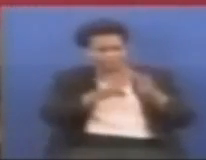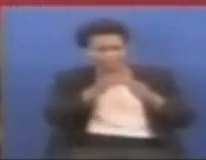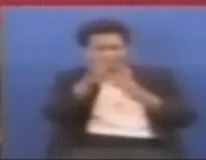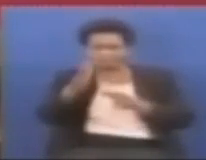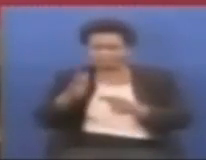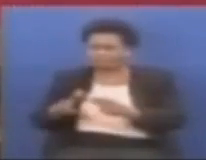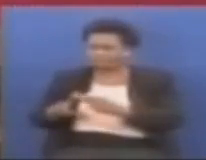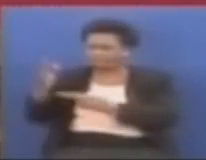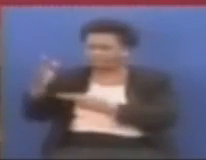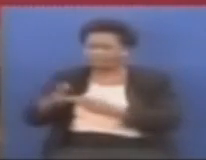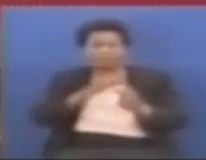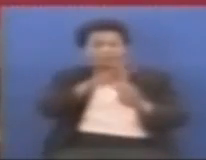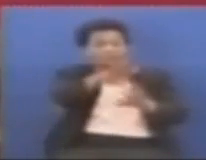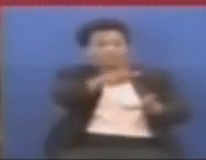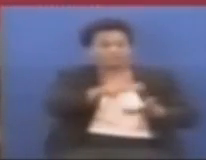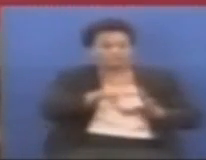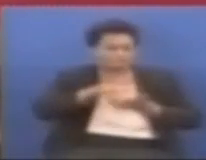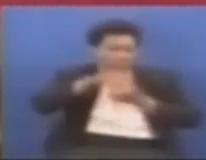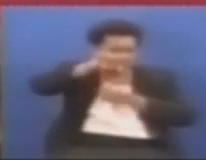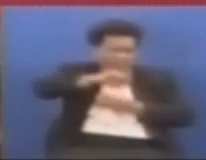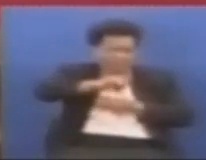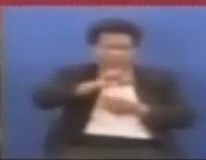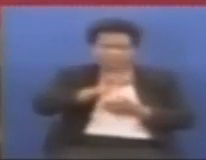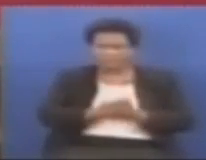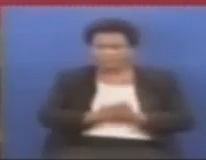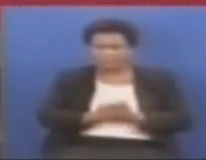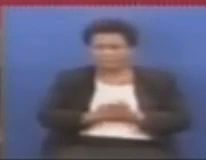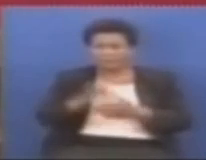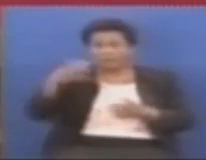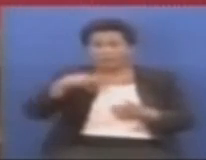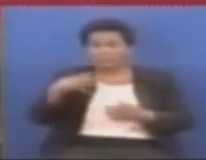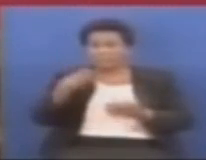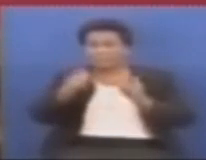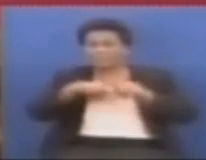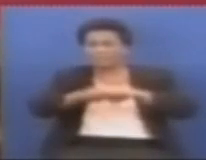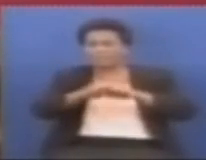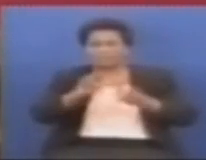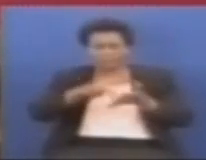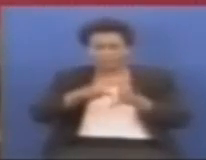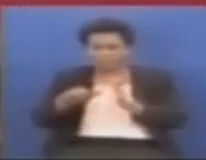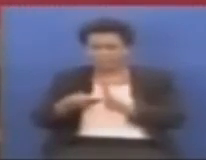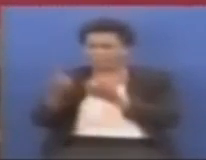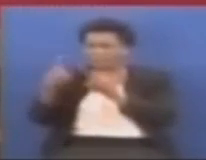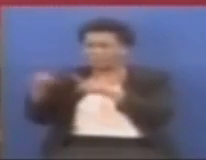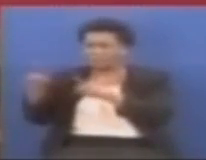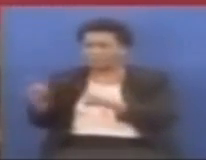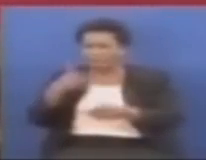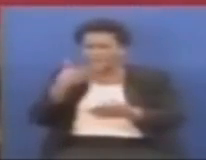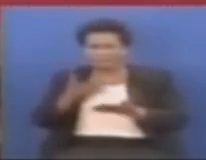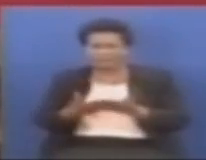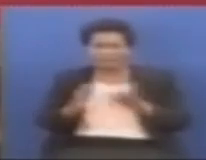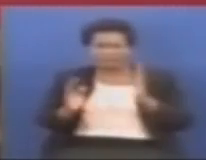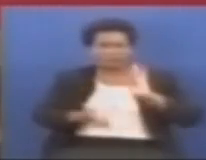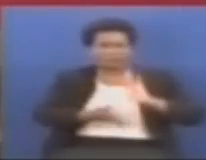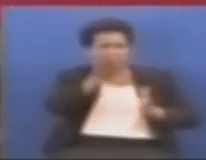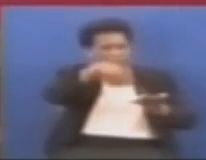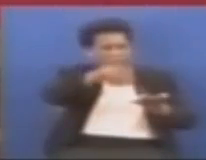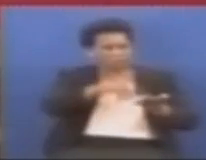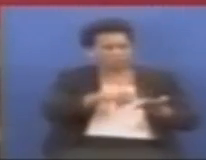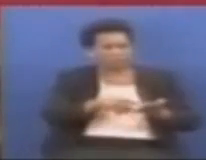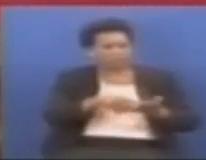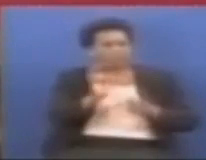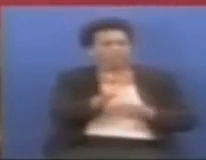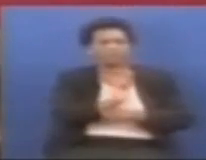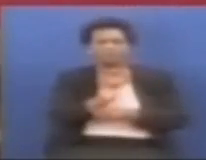kuwa TANESCO tumeipa mamlaka sasa na wao kuendelea kusambaza umeme vijijini kwa bei ya 27,000, na kwa kuwa imetenga